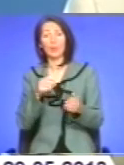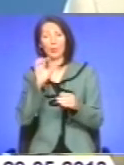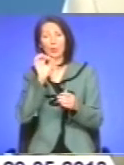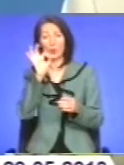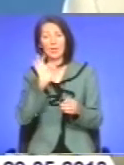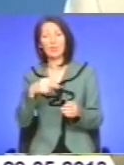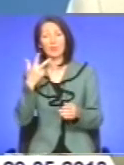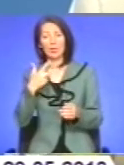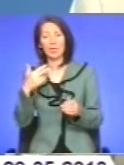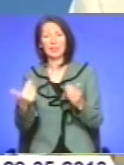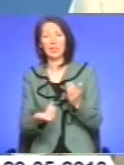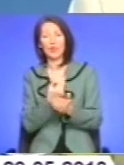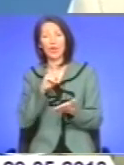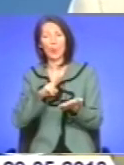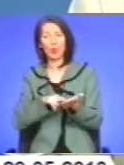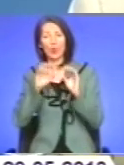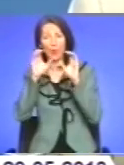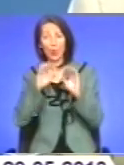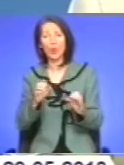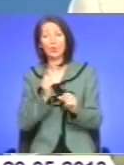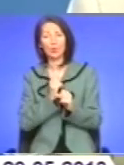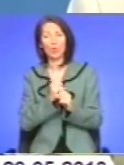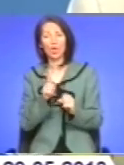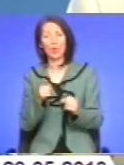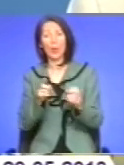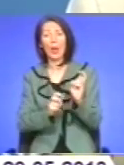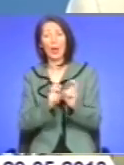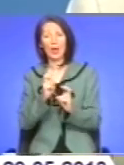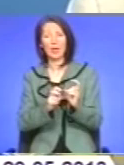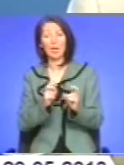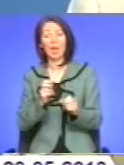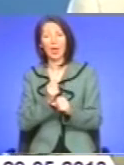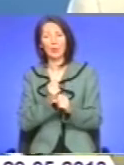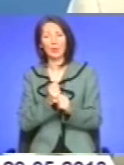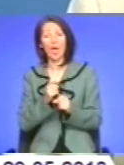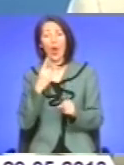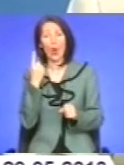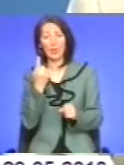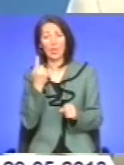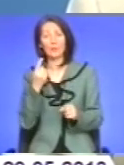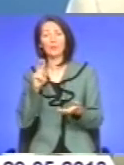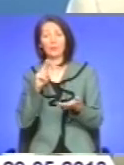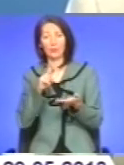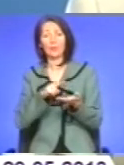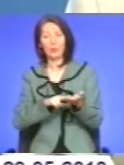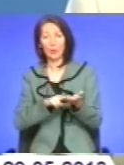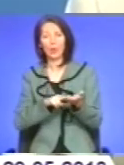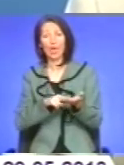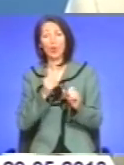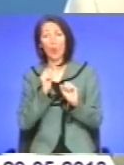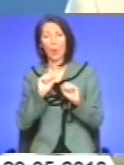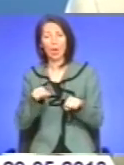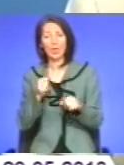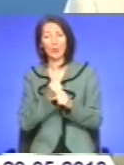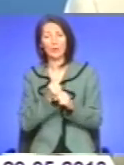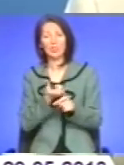все-таки привели для того, щоб предприниматели, работающие на едином налоге, могли работать с